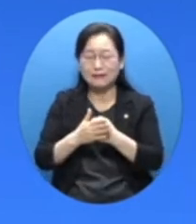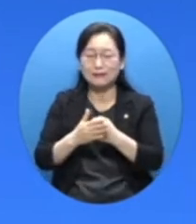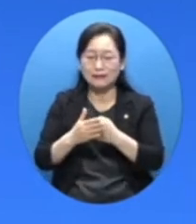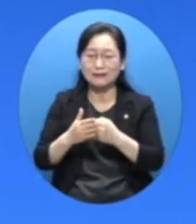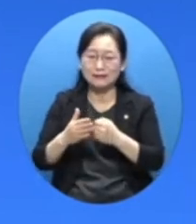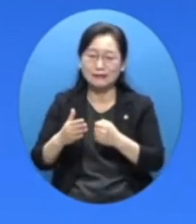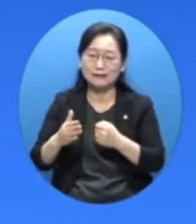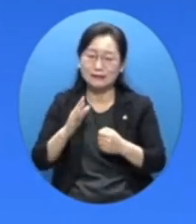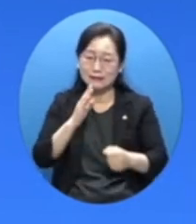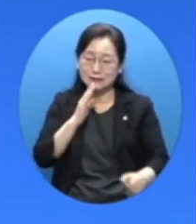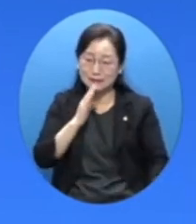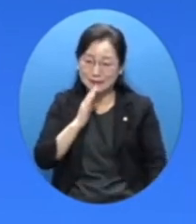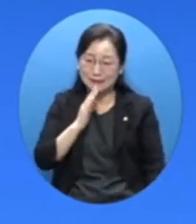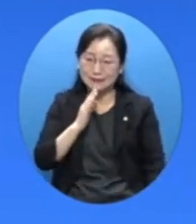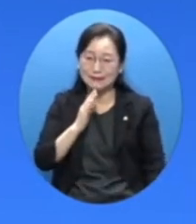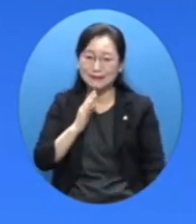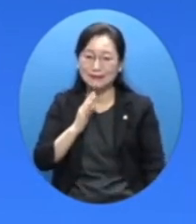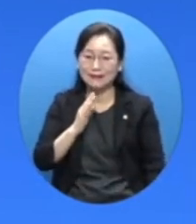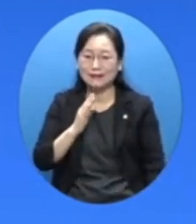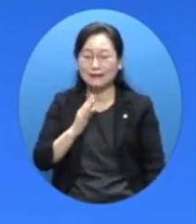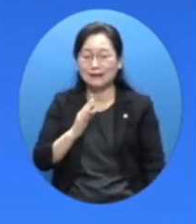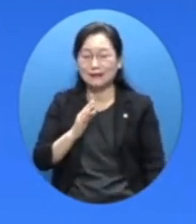그 시간을